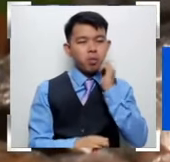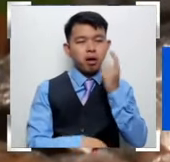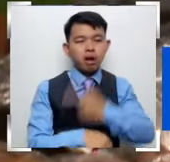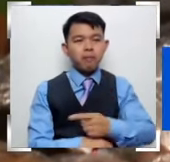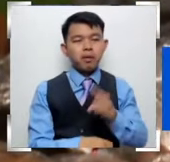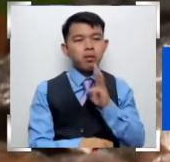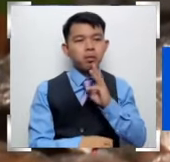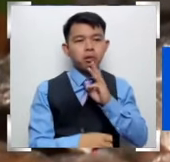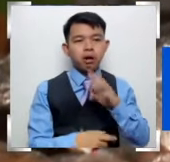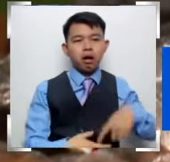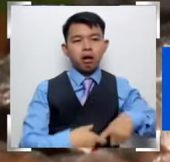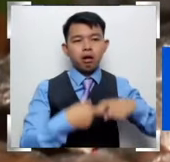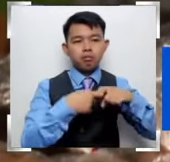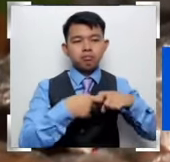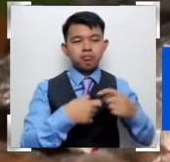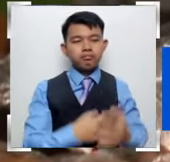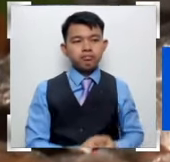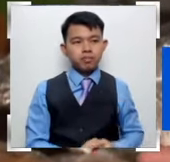na kami.